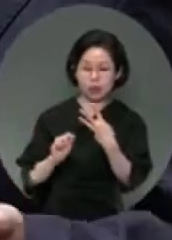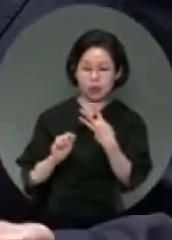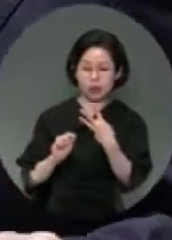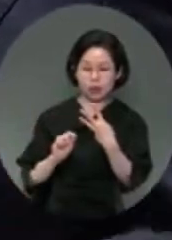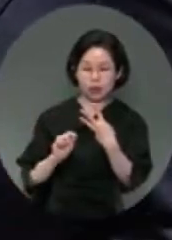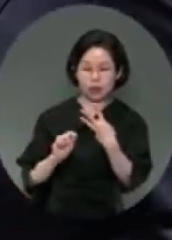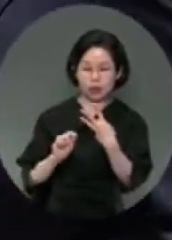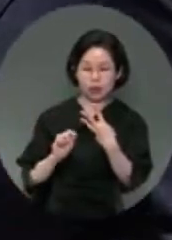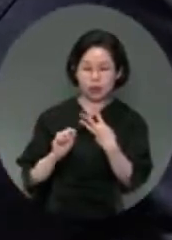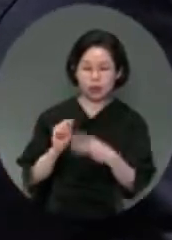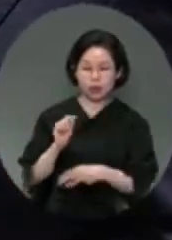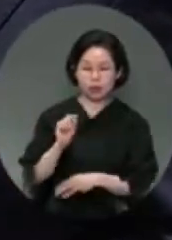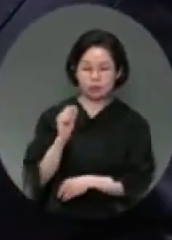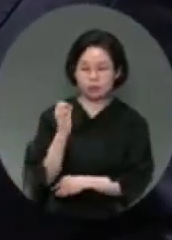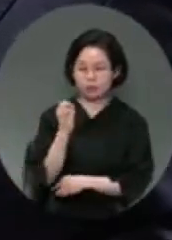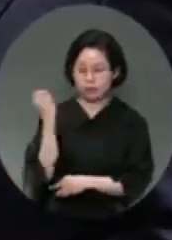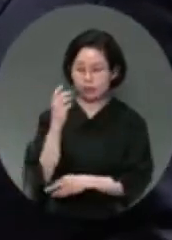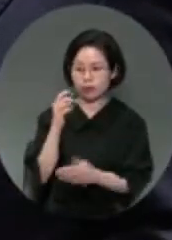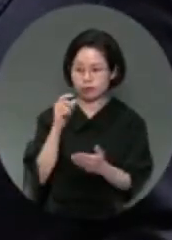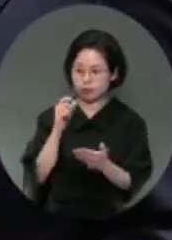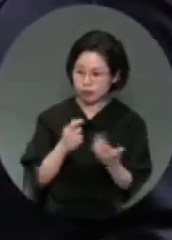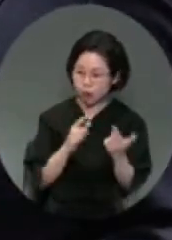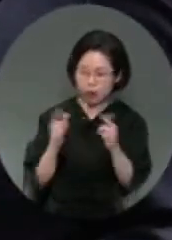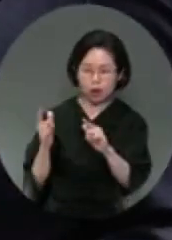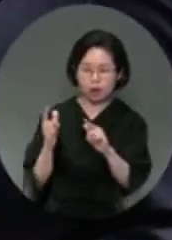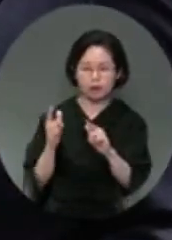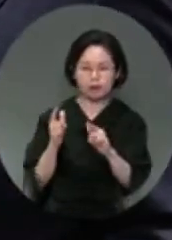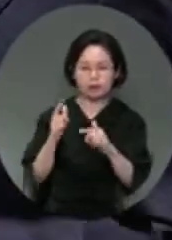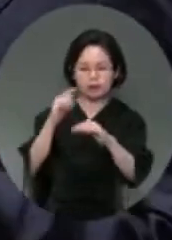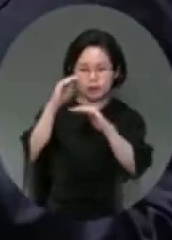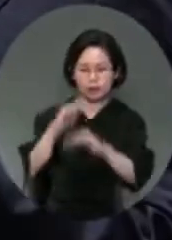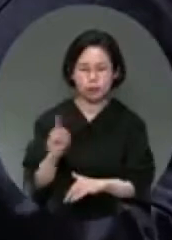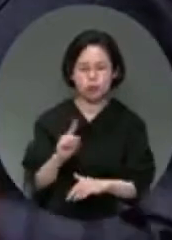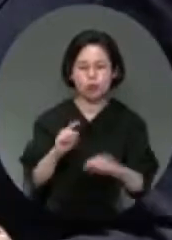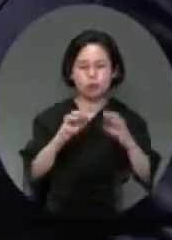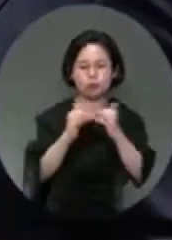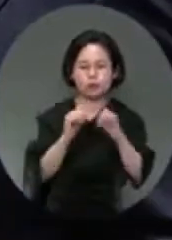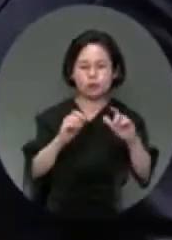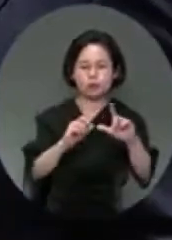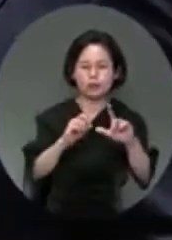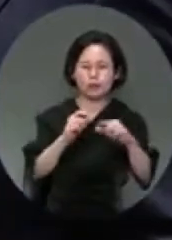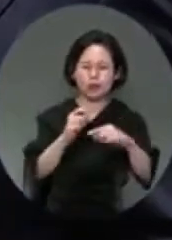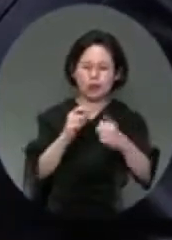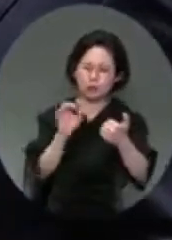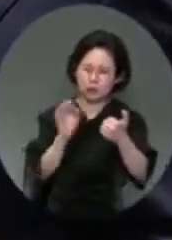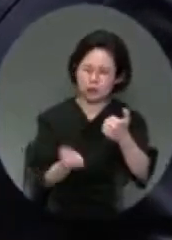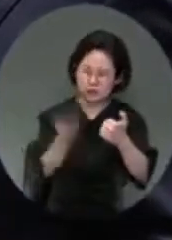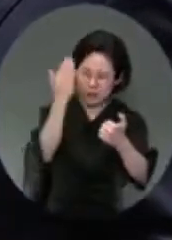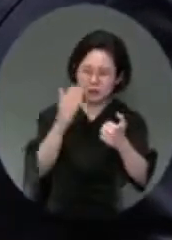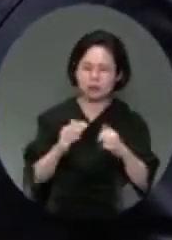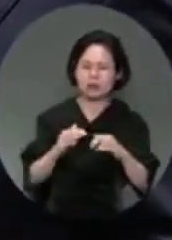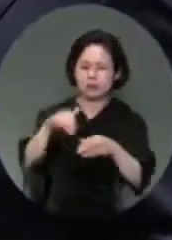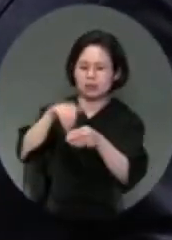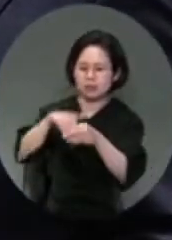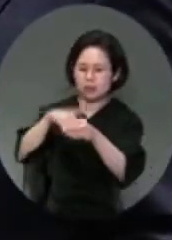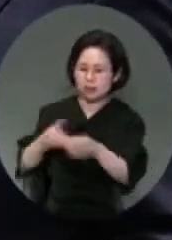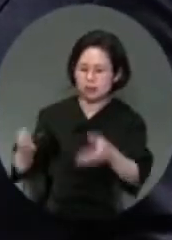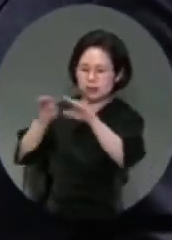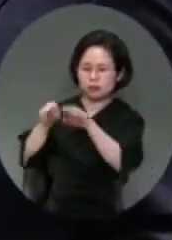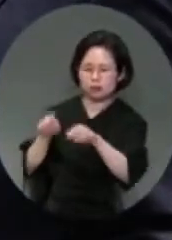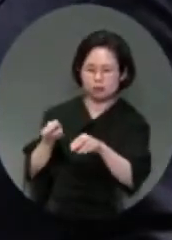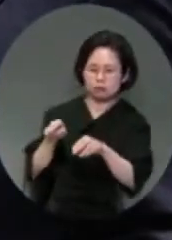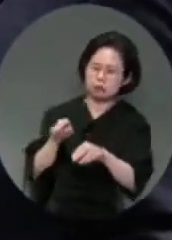PPT를 한번 보시죠. 국민의 거의 절반가량이 선거관리기구에 대한 공정성이라든지 중립성을 의심을 하고